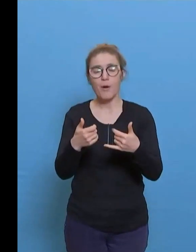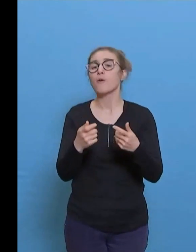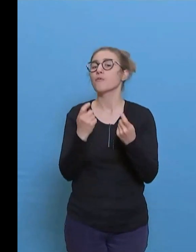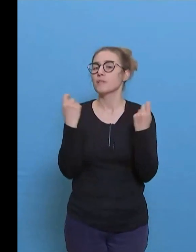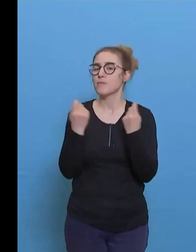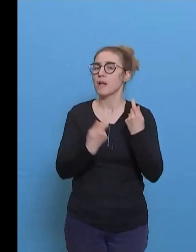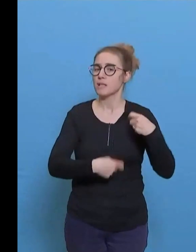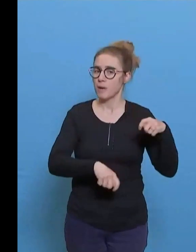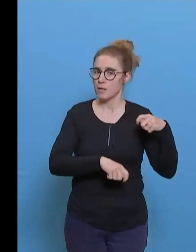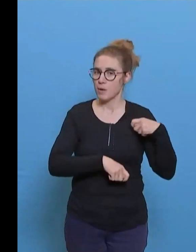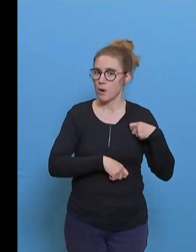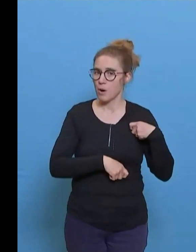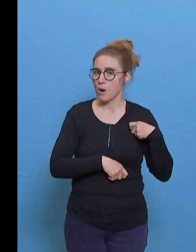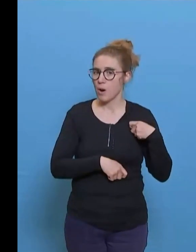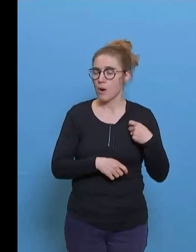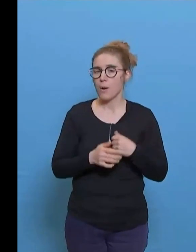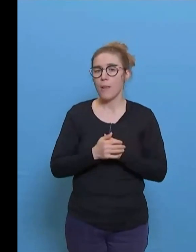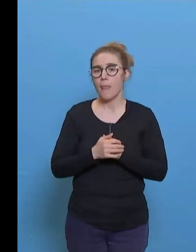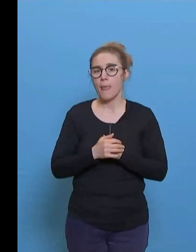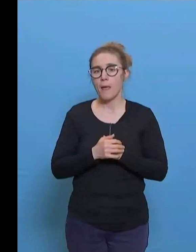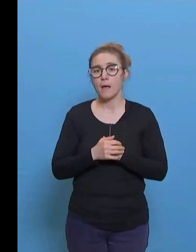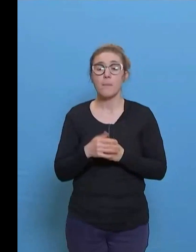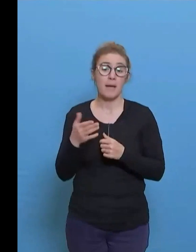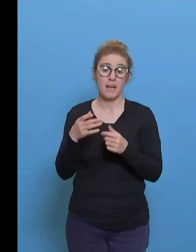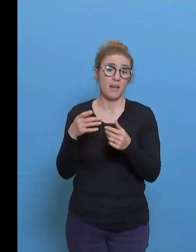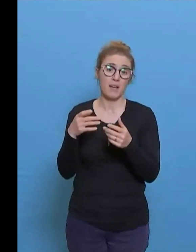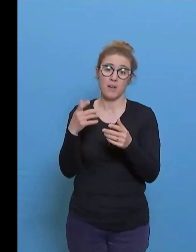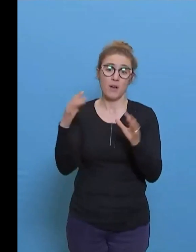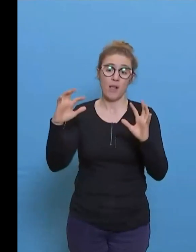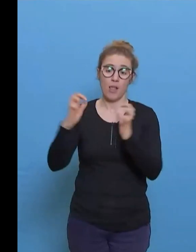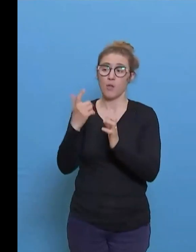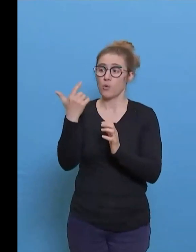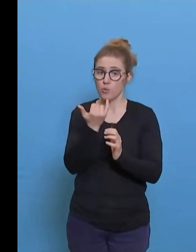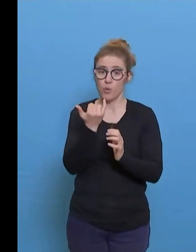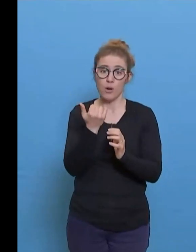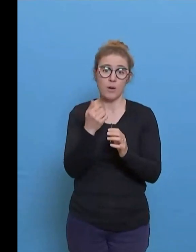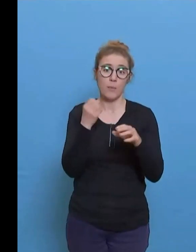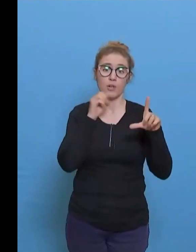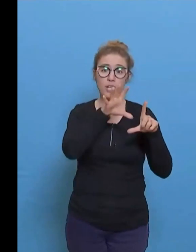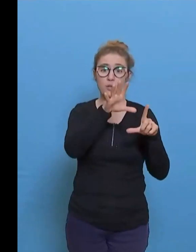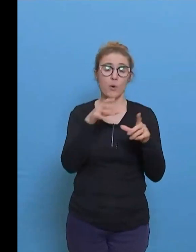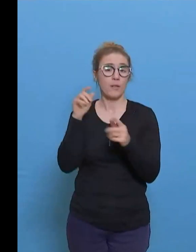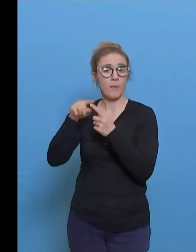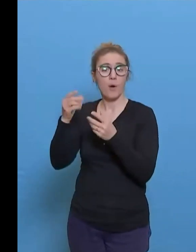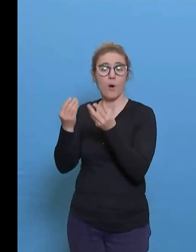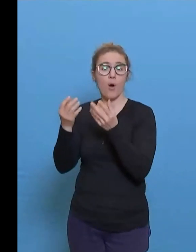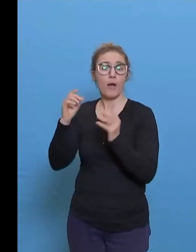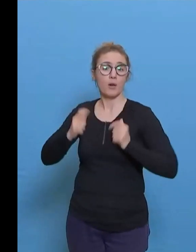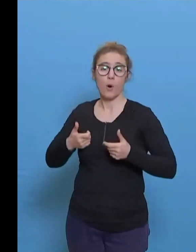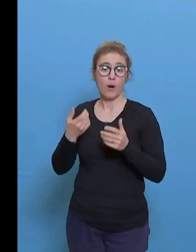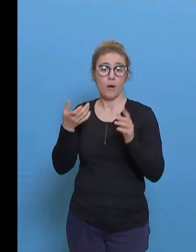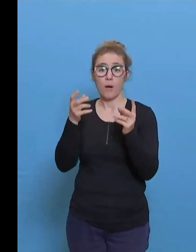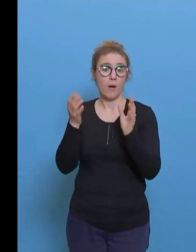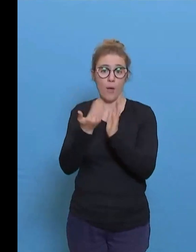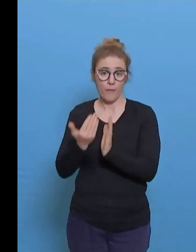espagnol de cinéma espagnol, amoindri, avec 2 jours en moins, avec moins de séances pour les scolaires et d'autres. Et il